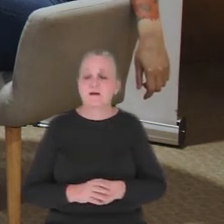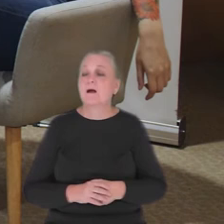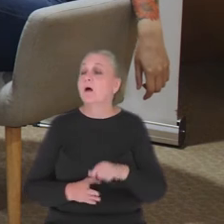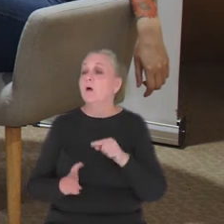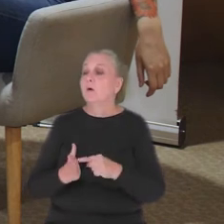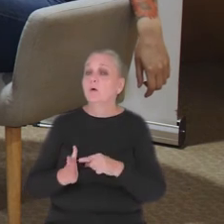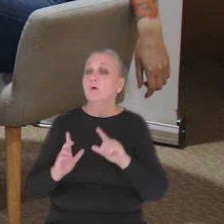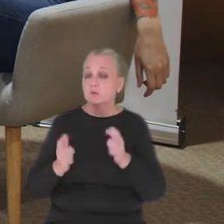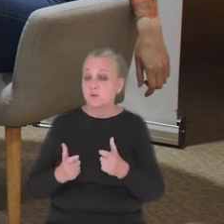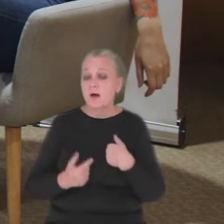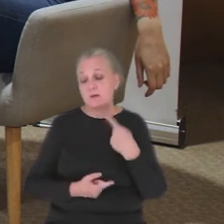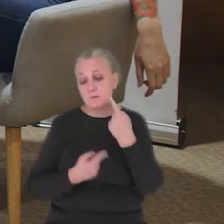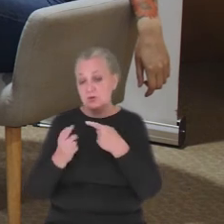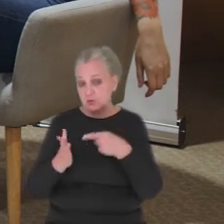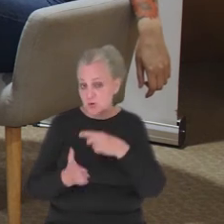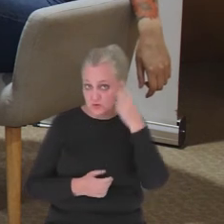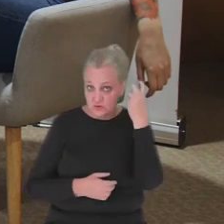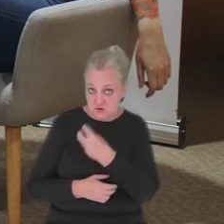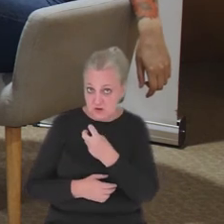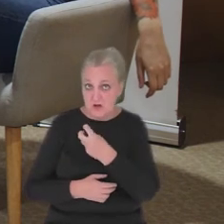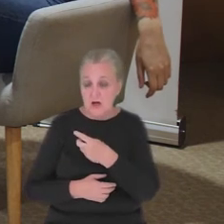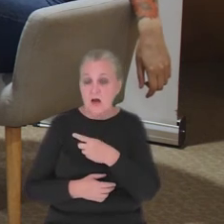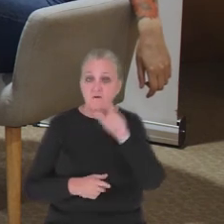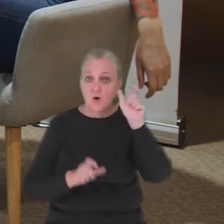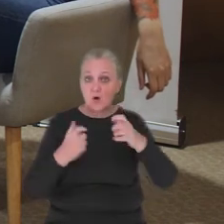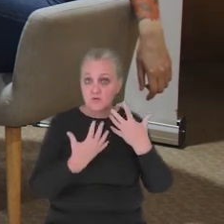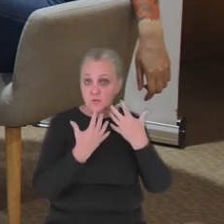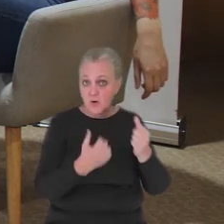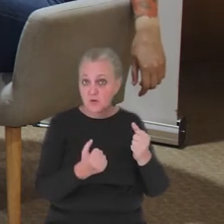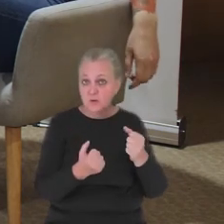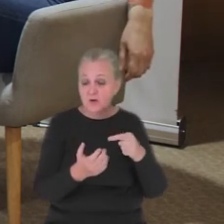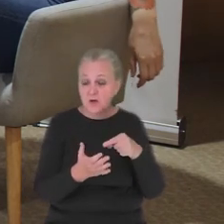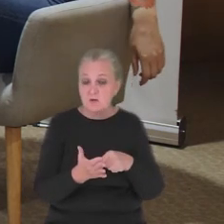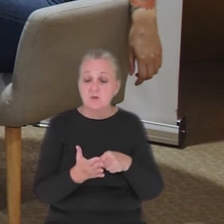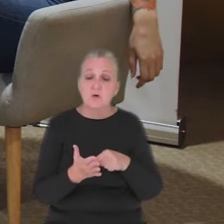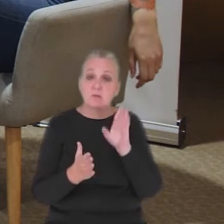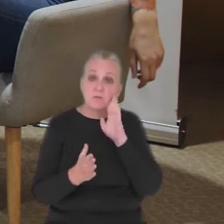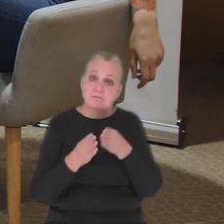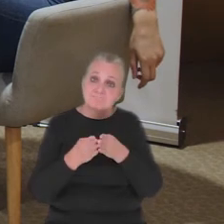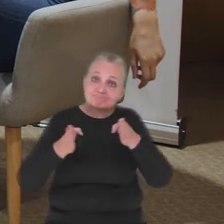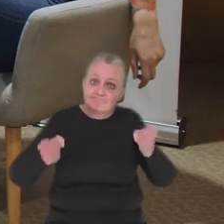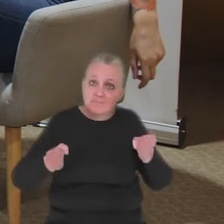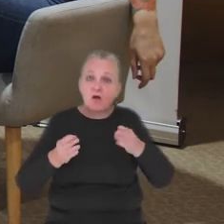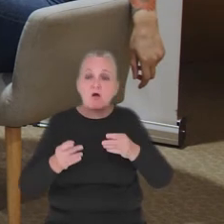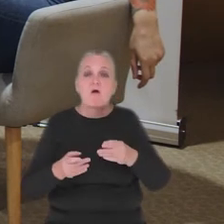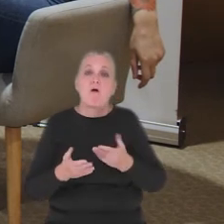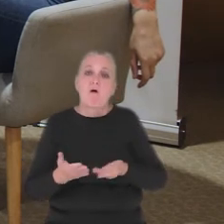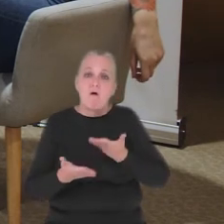Więc no myślę, że to jest ciekawe też dla odbiorców i odbiorczyń, takie poszerzenie oferty